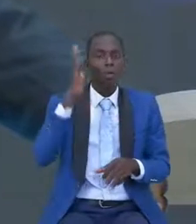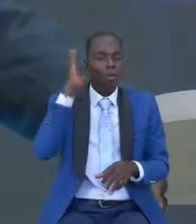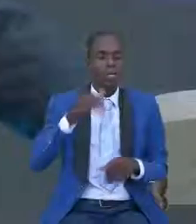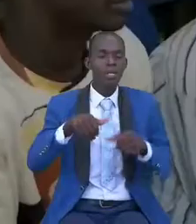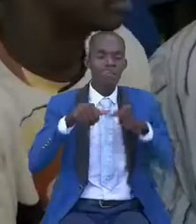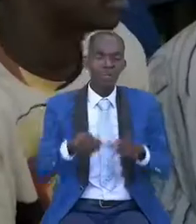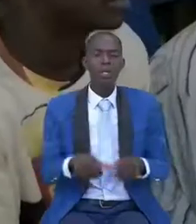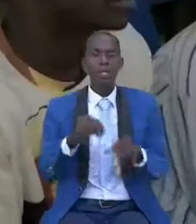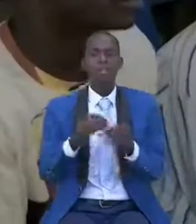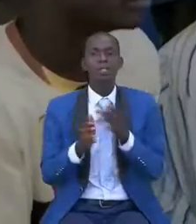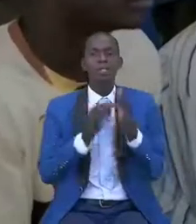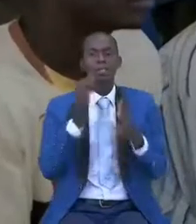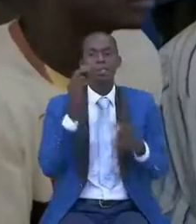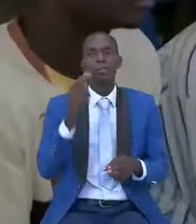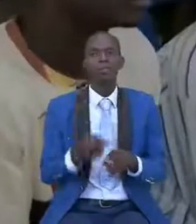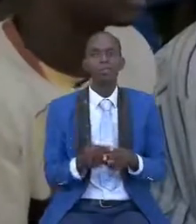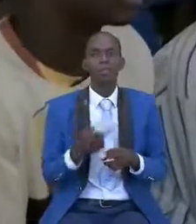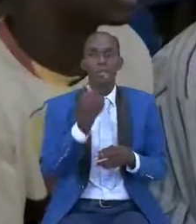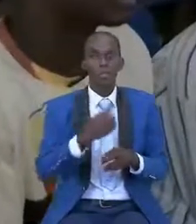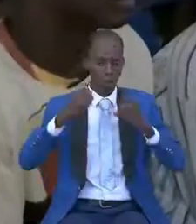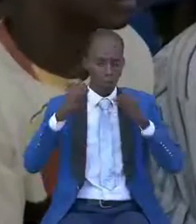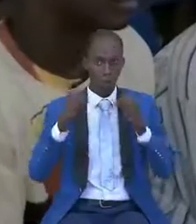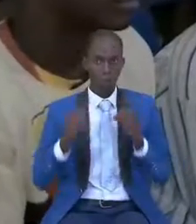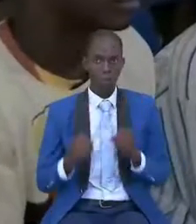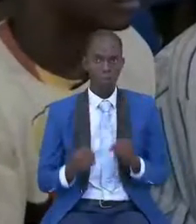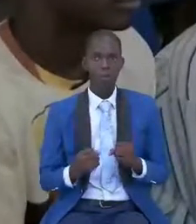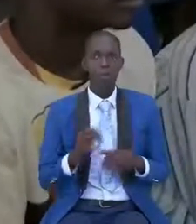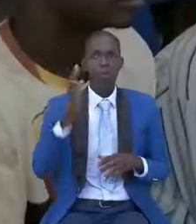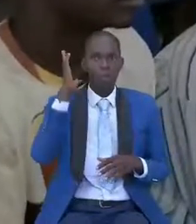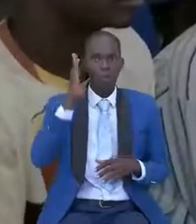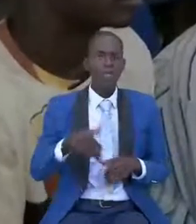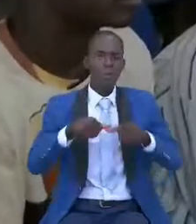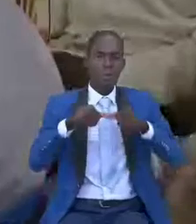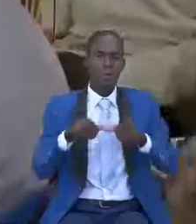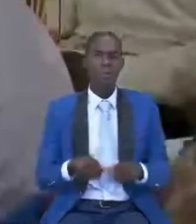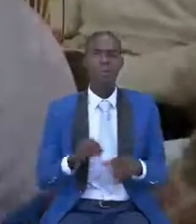rester. La puissance va rester.